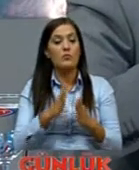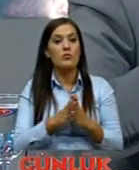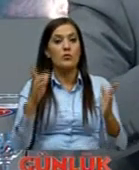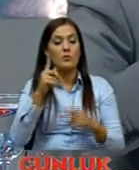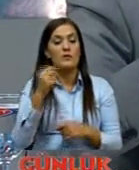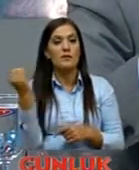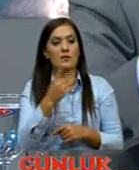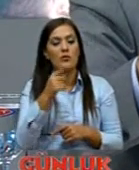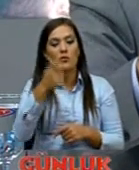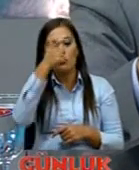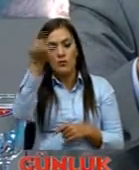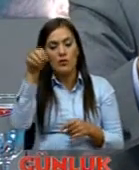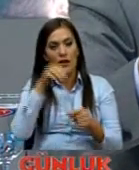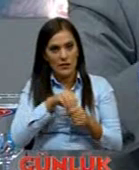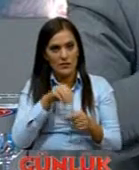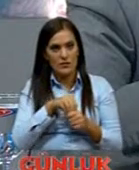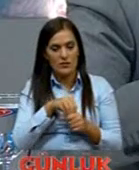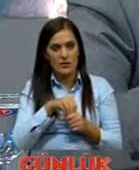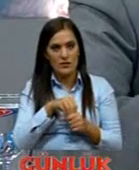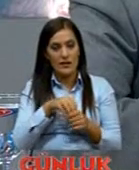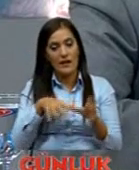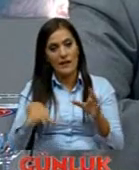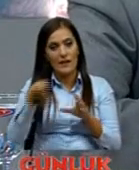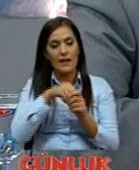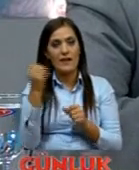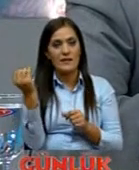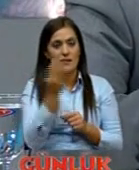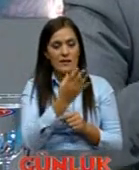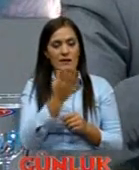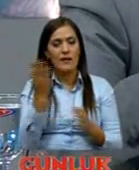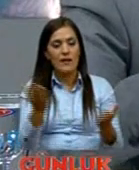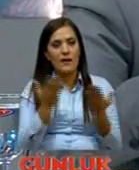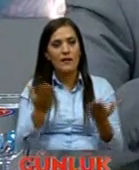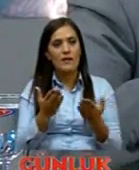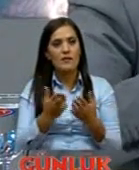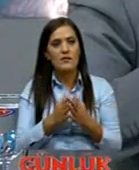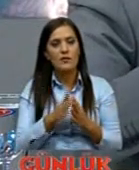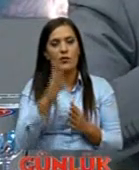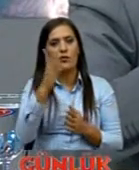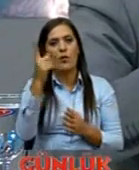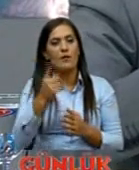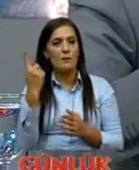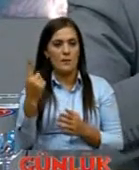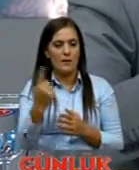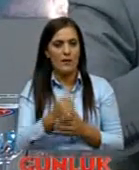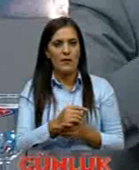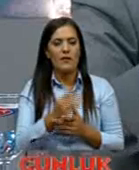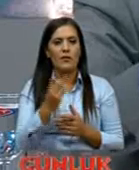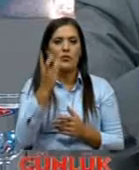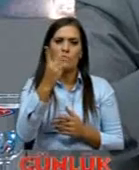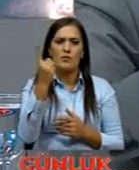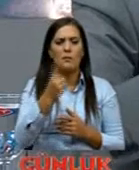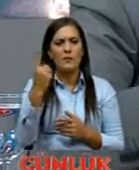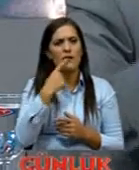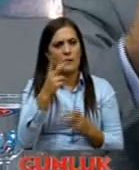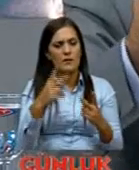bir rakamdan söylüyoruz. Türkiye genel sayısının neredeyse 1/4, yani 1/3